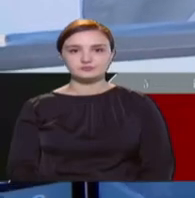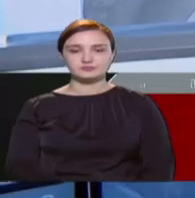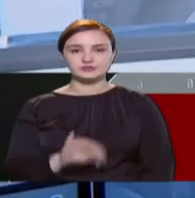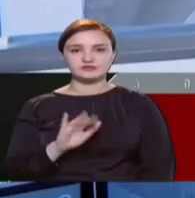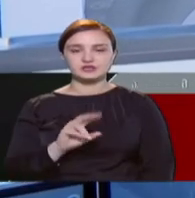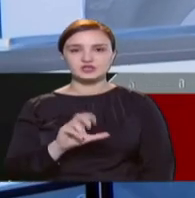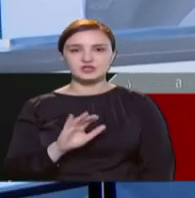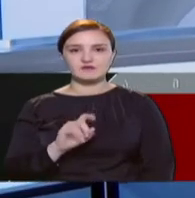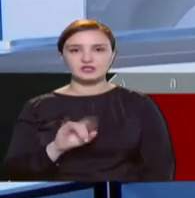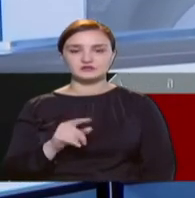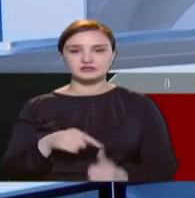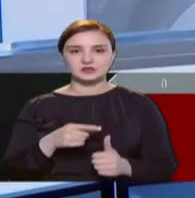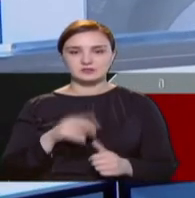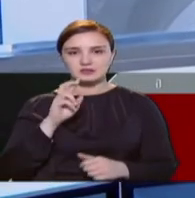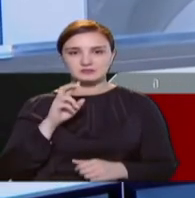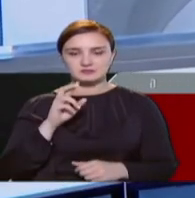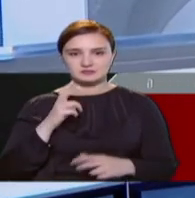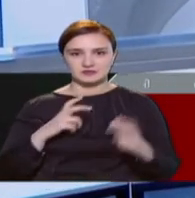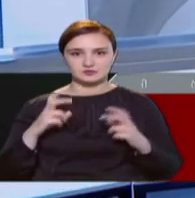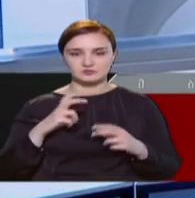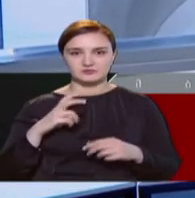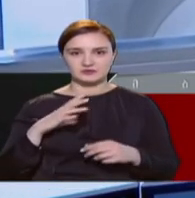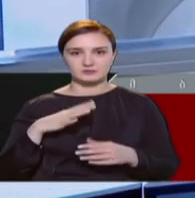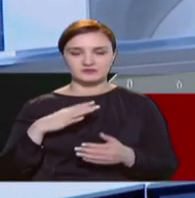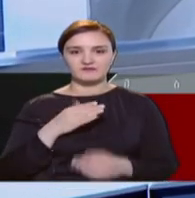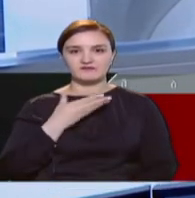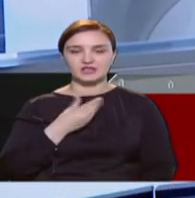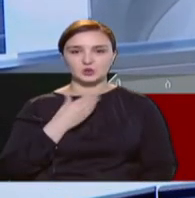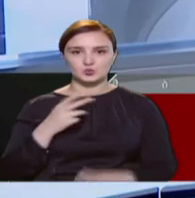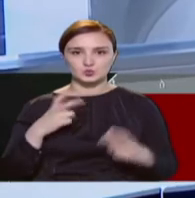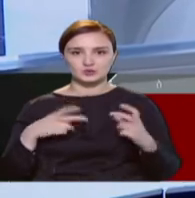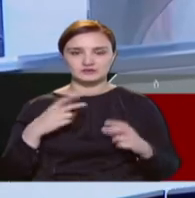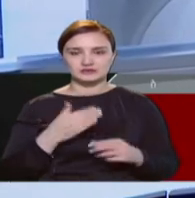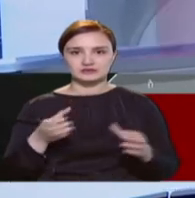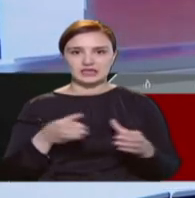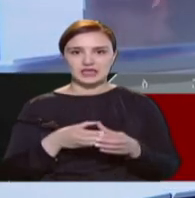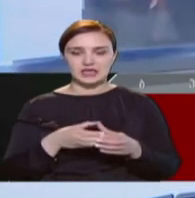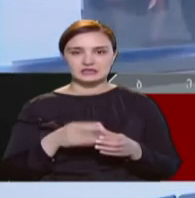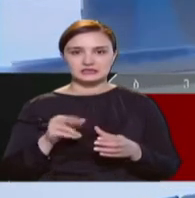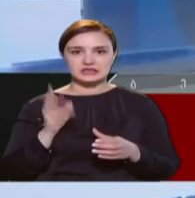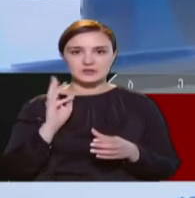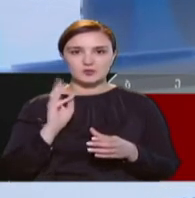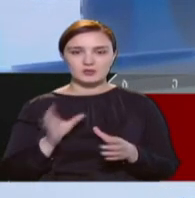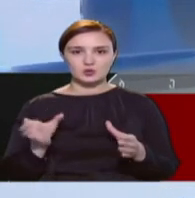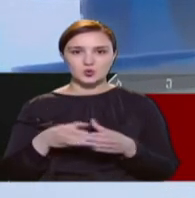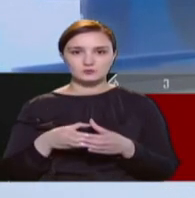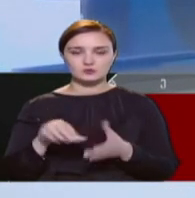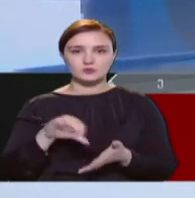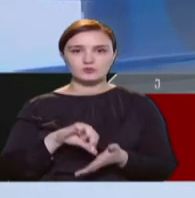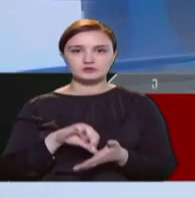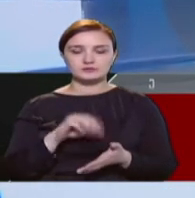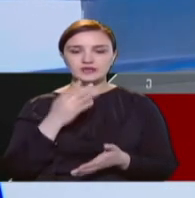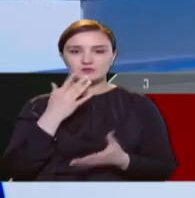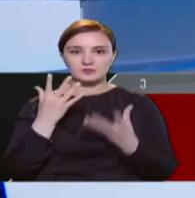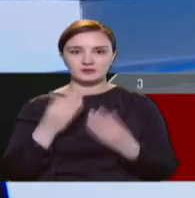ივანე ჯავახიშვილის სახელობის თბილისის სახელმწიფო უნივერსიტეტში, ვილნიუსის უნივერსიტეტის დელეგაციის და დიპლომატიური კორპუსის მონაწილეობით